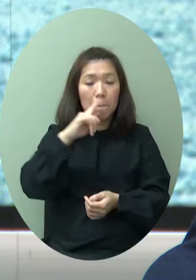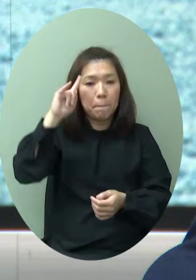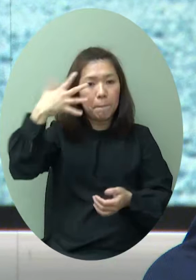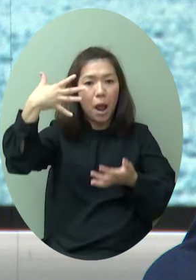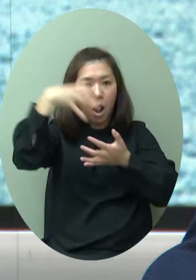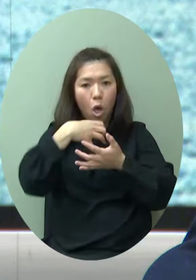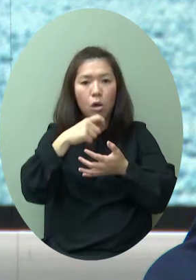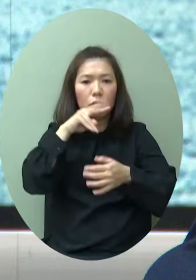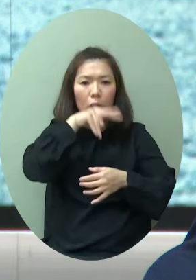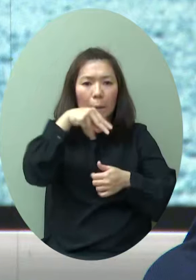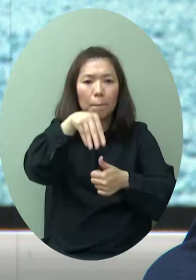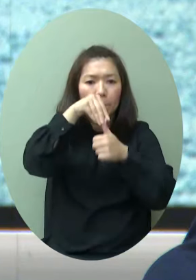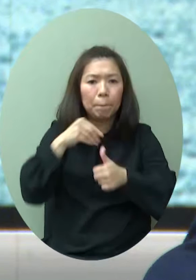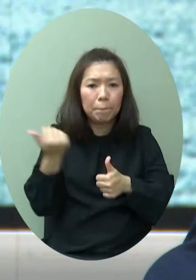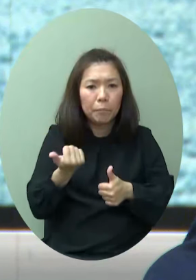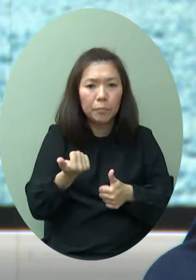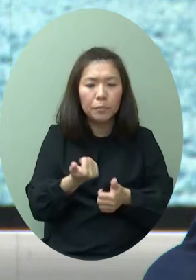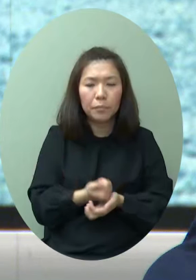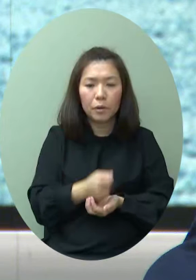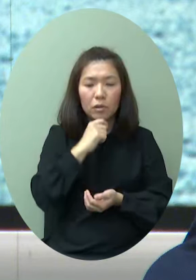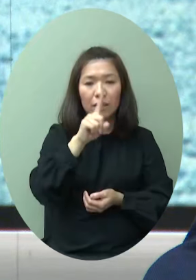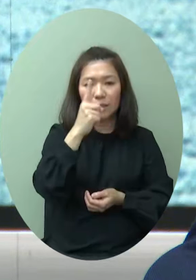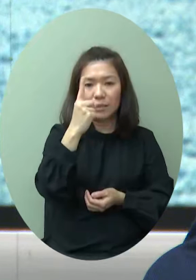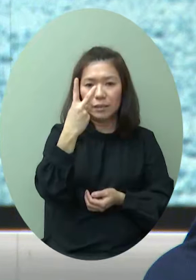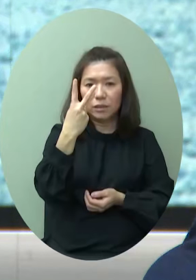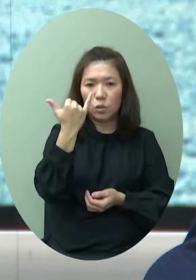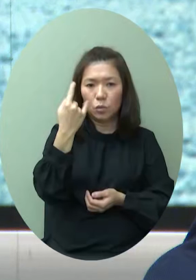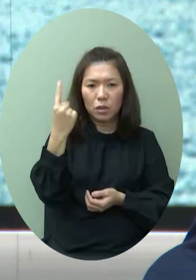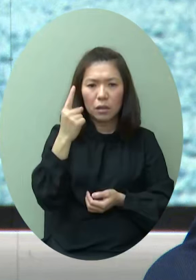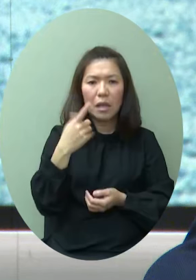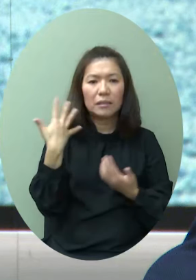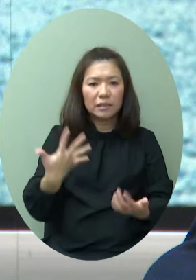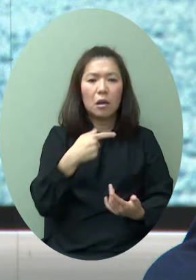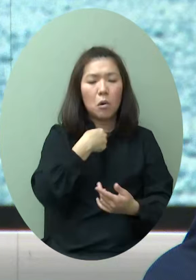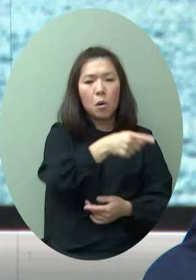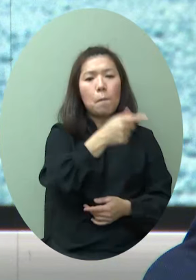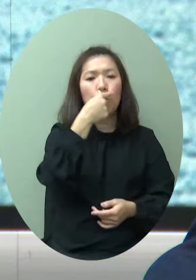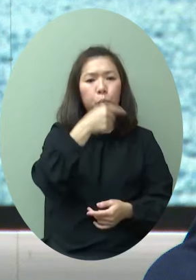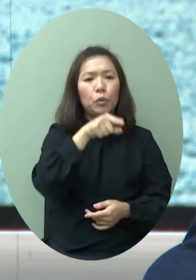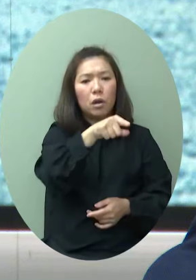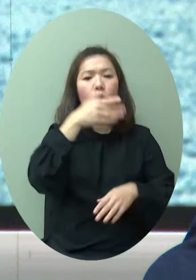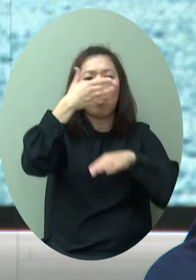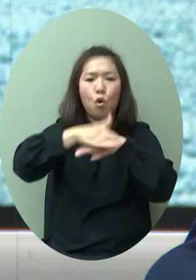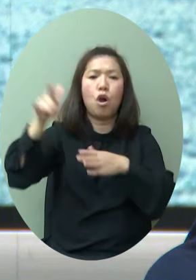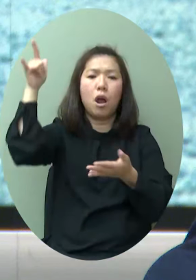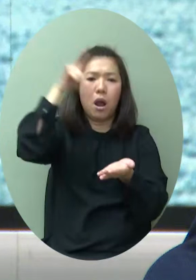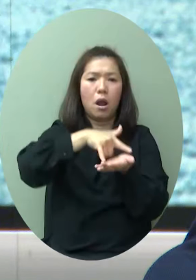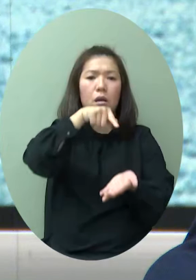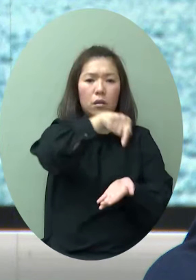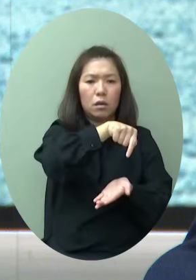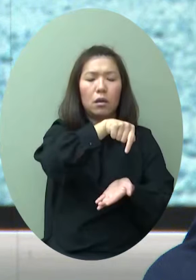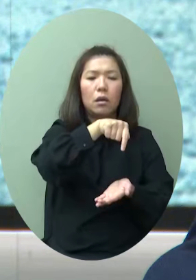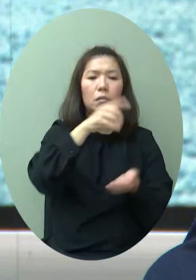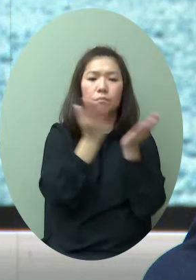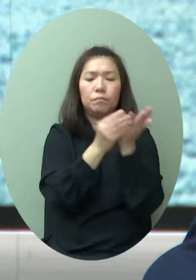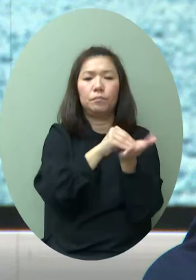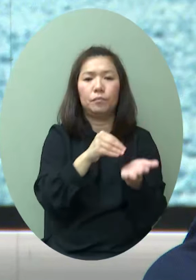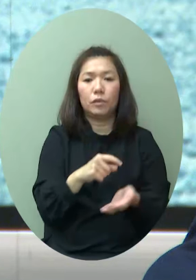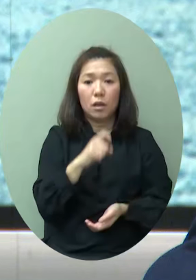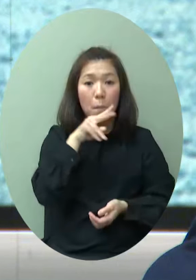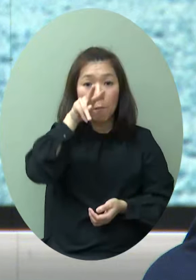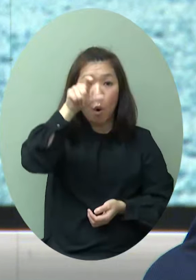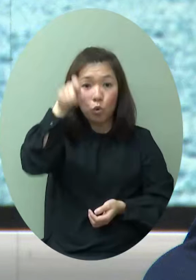係檢測得到，咁所以我哋都將12611咧，暫時都係繼續界定為一個即係輸入性個案先。咁但係好肯定就係喺